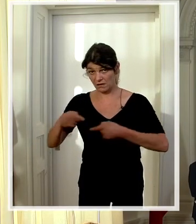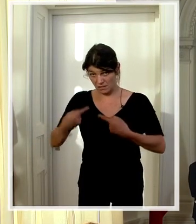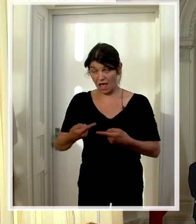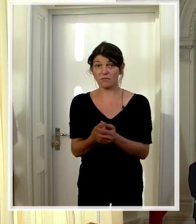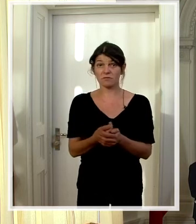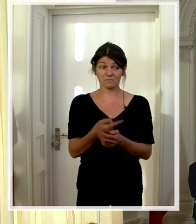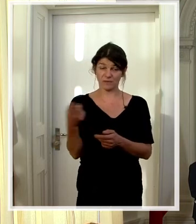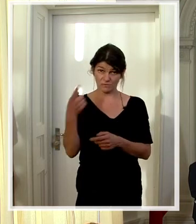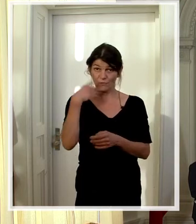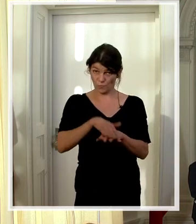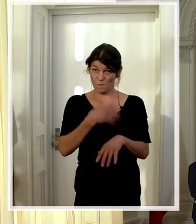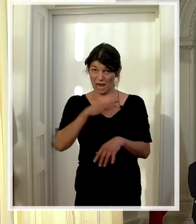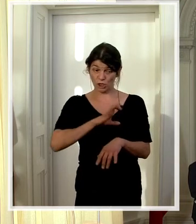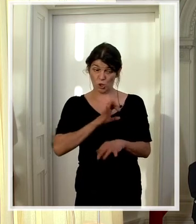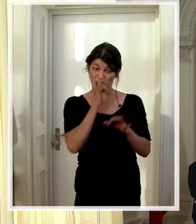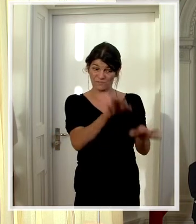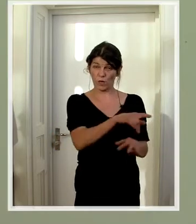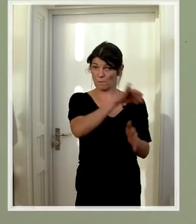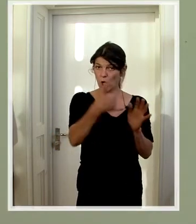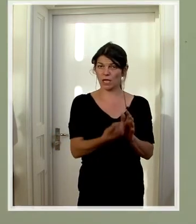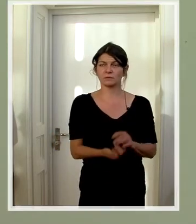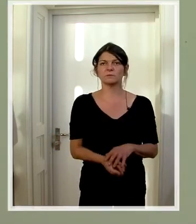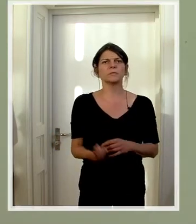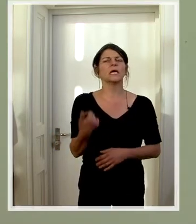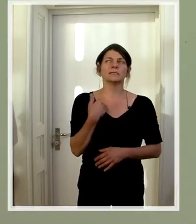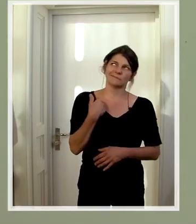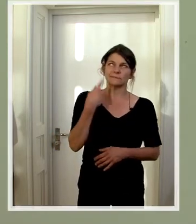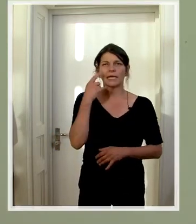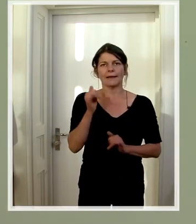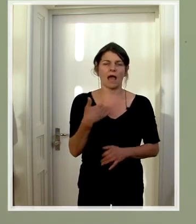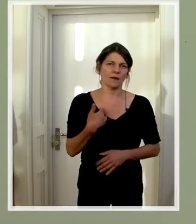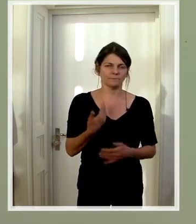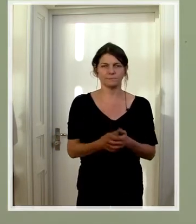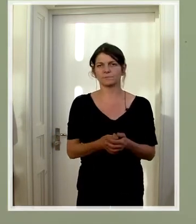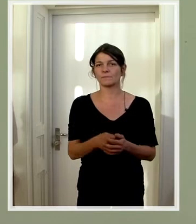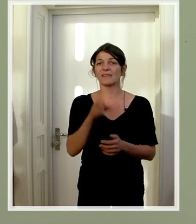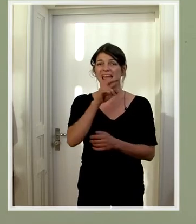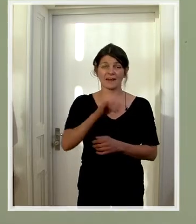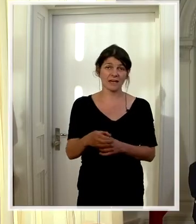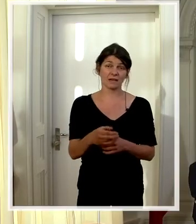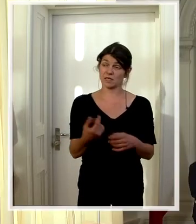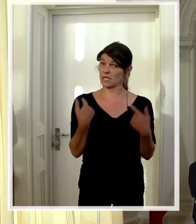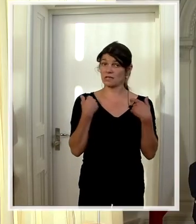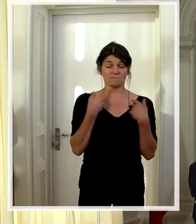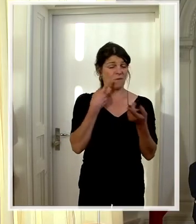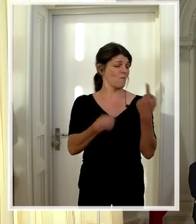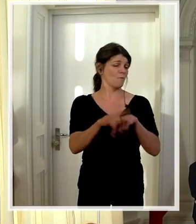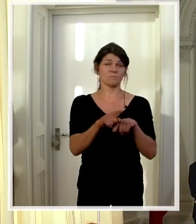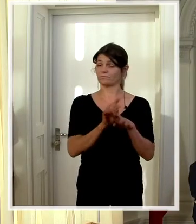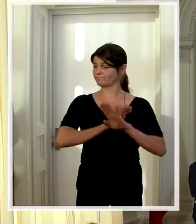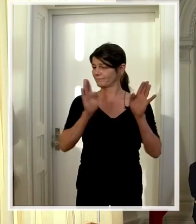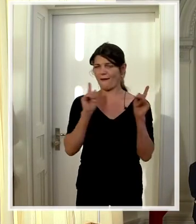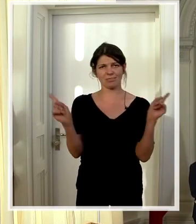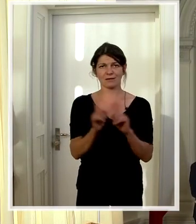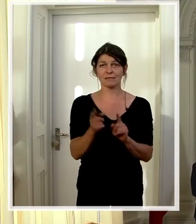diese Projekte mehr Chancen. Ich gehe davon aus, schon. Ja. Also ich sehe das also ganz gegenteilig. Nach meiner Ansicht,